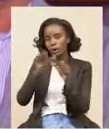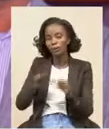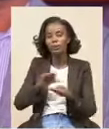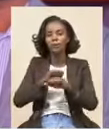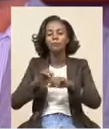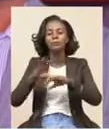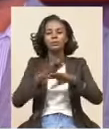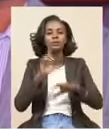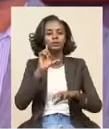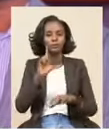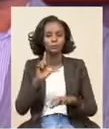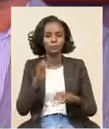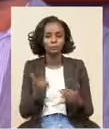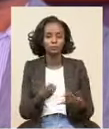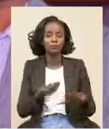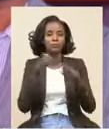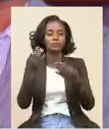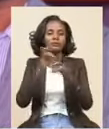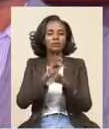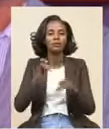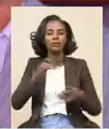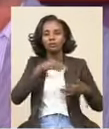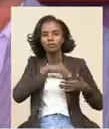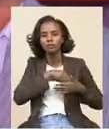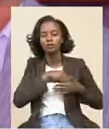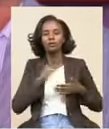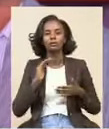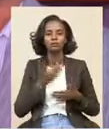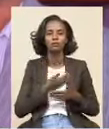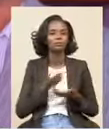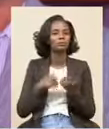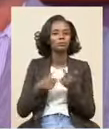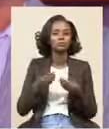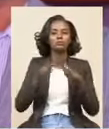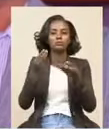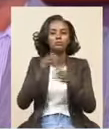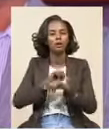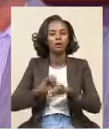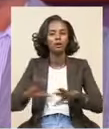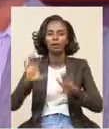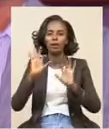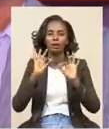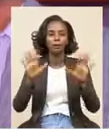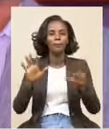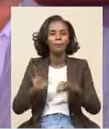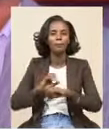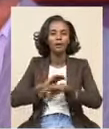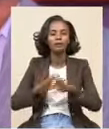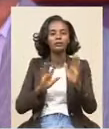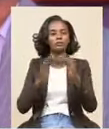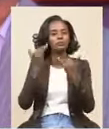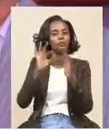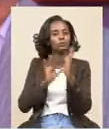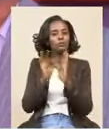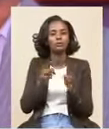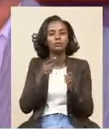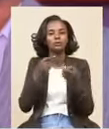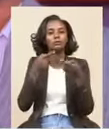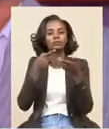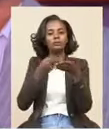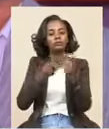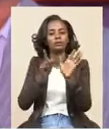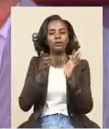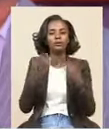ነው አሁን የምናስተዳድረው ነው እንጂ ከኪሳችን ከእጃችን የምንሰጠው መሬት የለም። የመሬቱን መጠን በቁጥር አልጠቅስም።